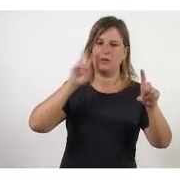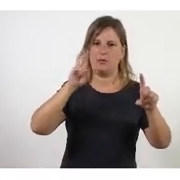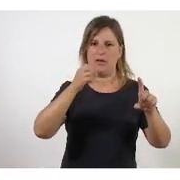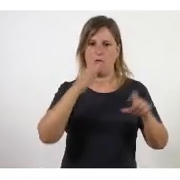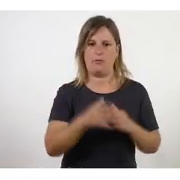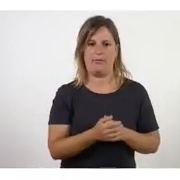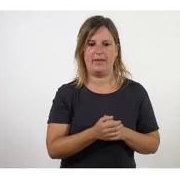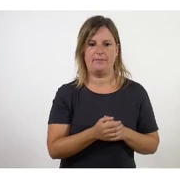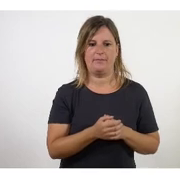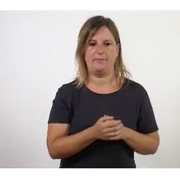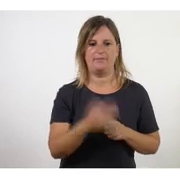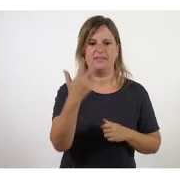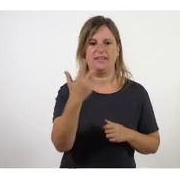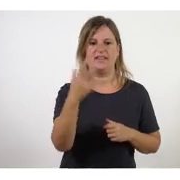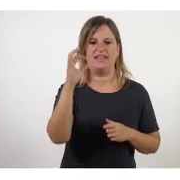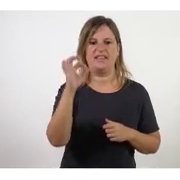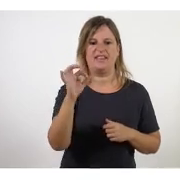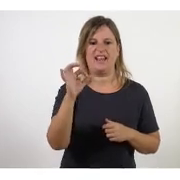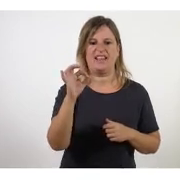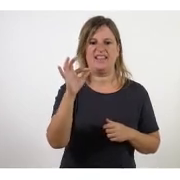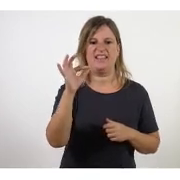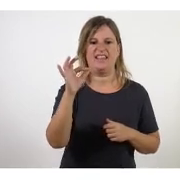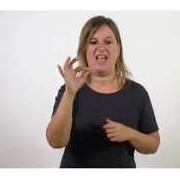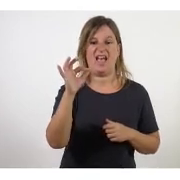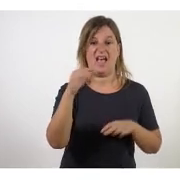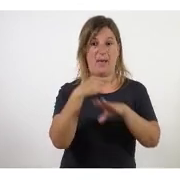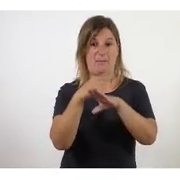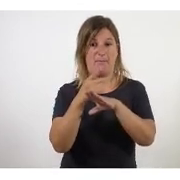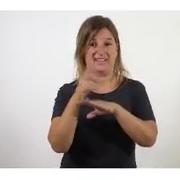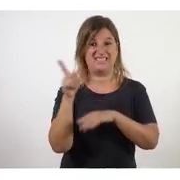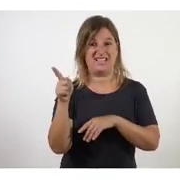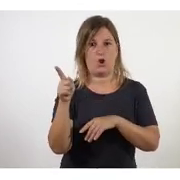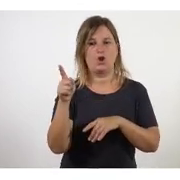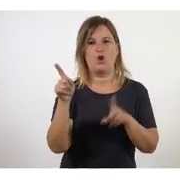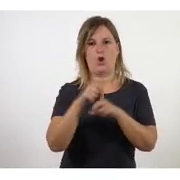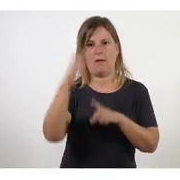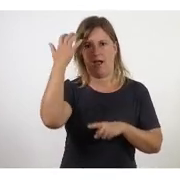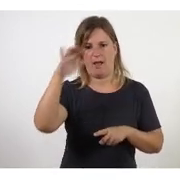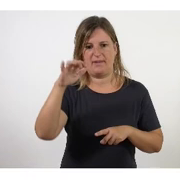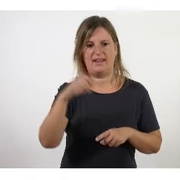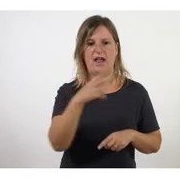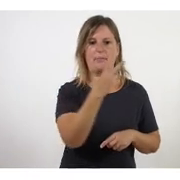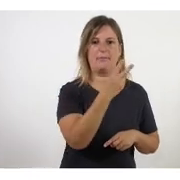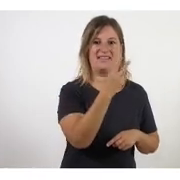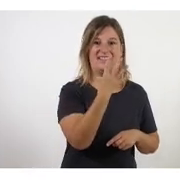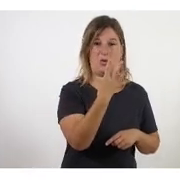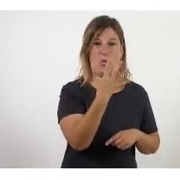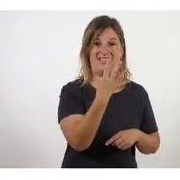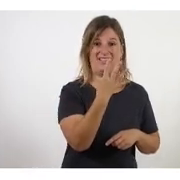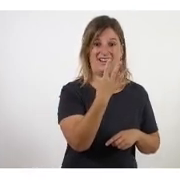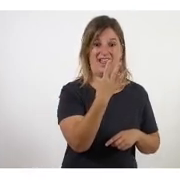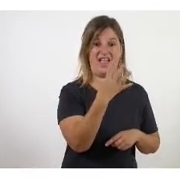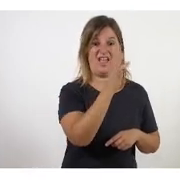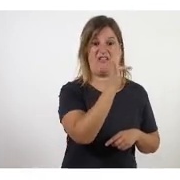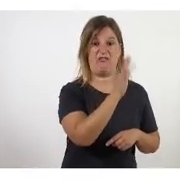El 30 frames per segon és el format americà, de la tele americana. Hi ha el 24 frames per segon, coses igual una mica tècniques,